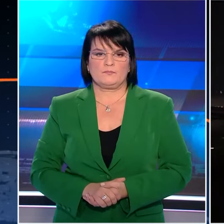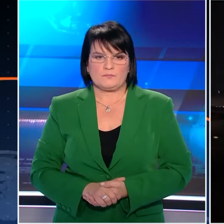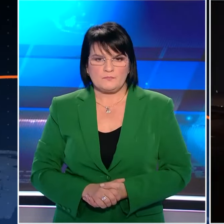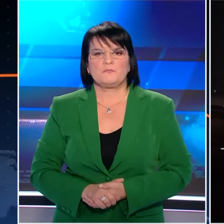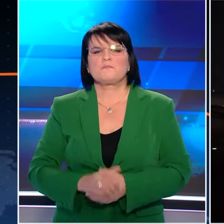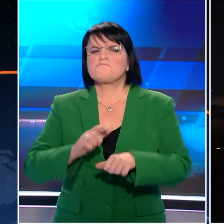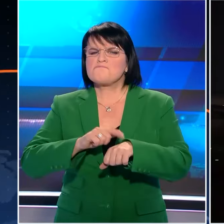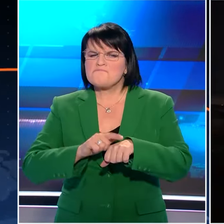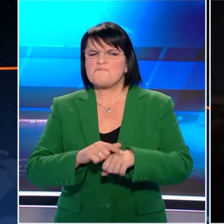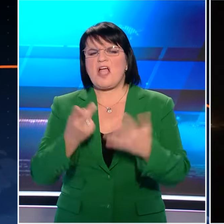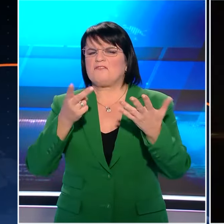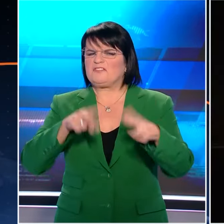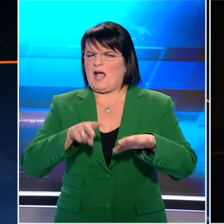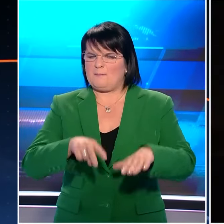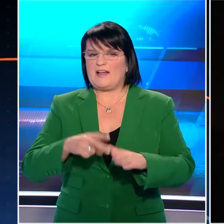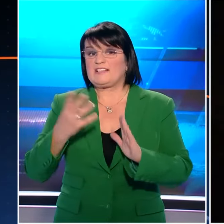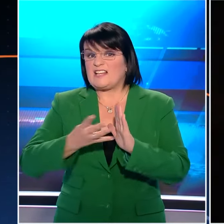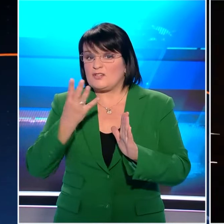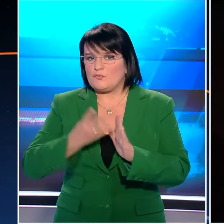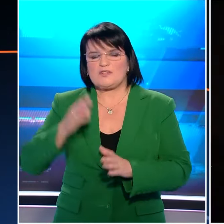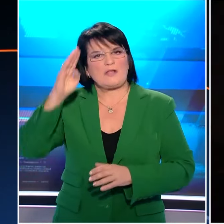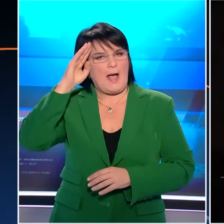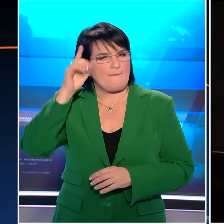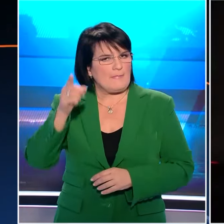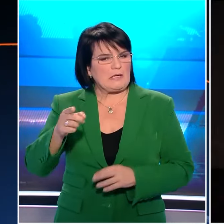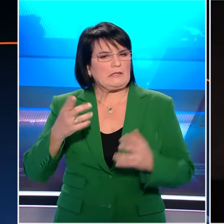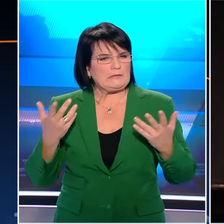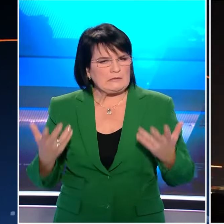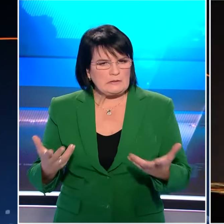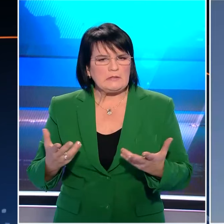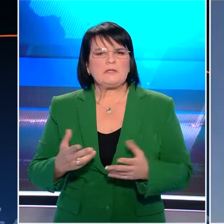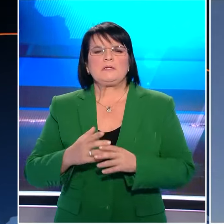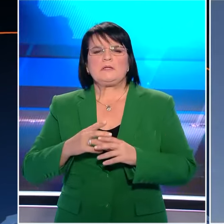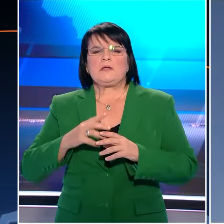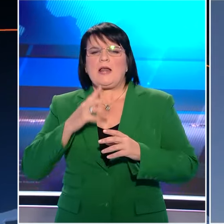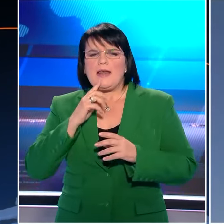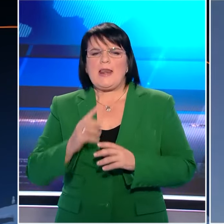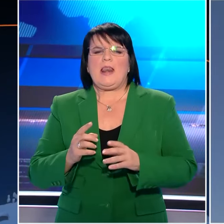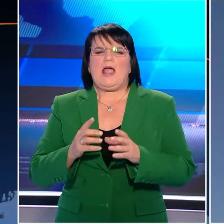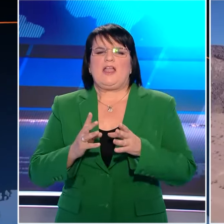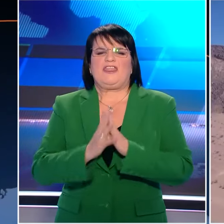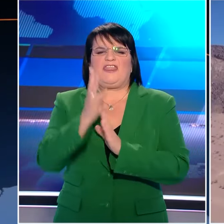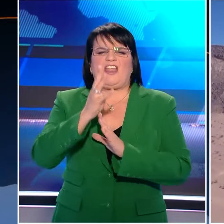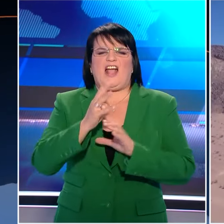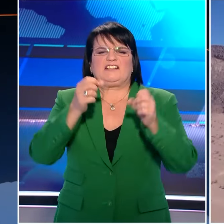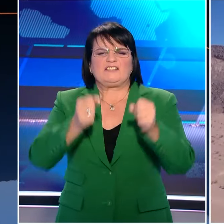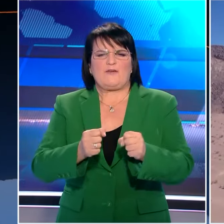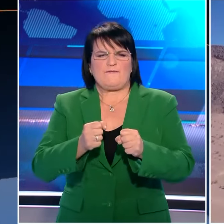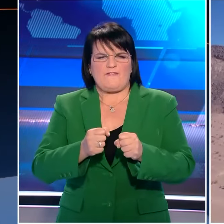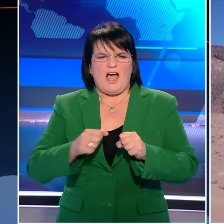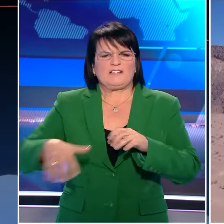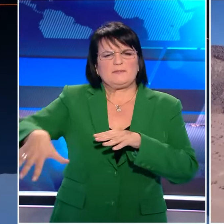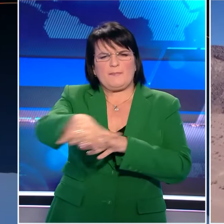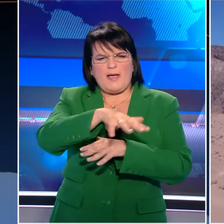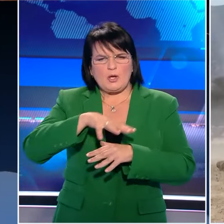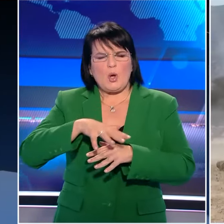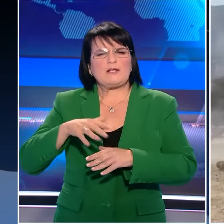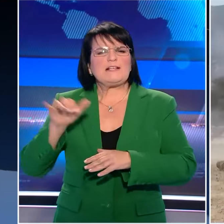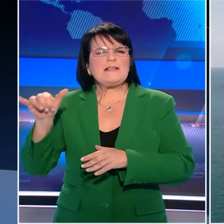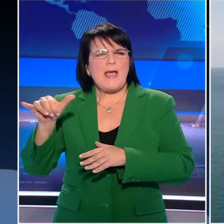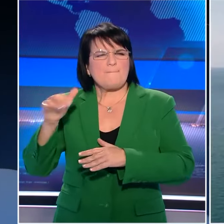Σε λιγότερο από 7 μέρες και για τέταρτη φορά, οι Ηνωμένες Πολιτείες προχώρησαν σε πλήγματα εναντίον 14 βάσεων και θέσεων εκτόξευσης πυράβλων των Χούθι